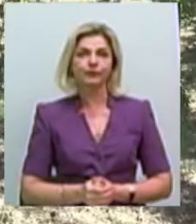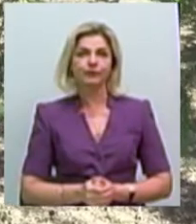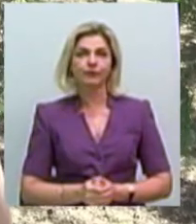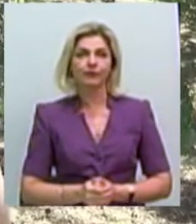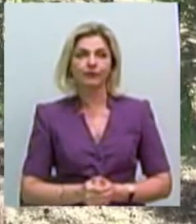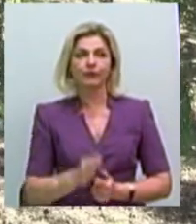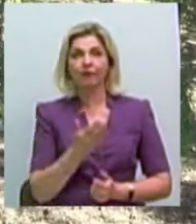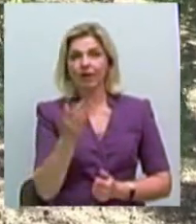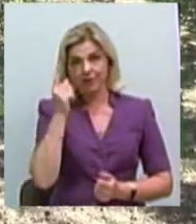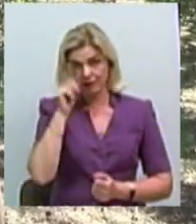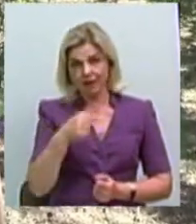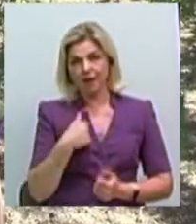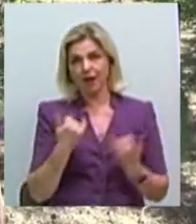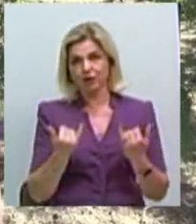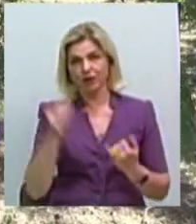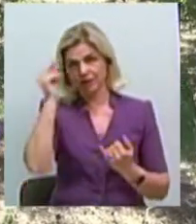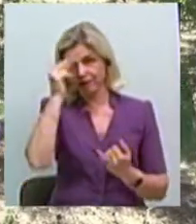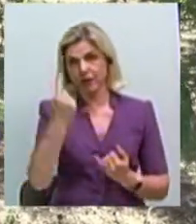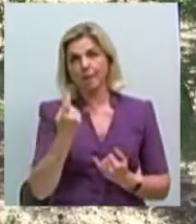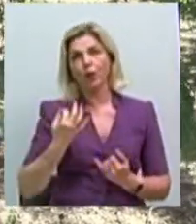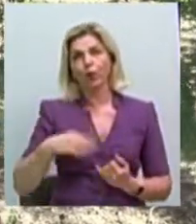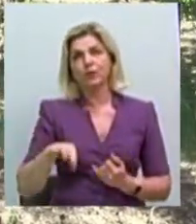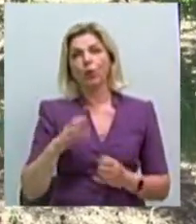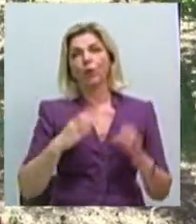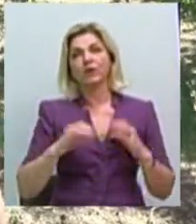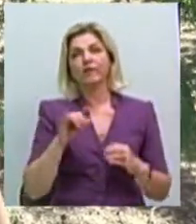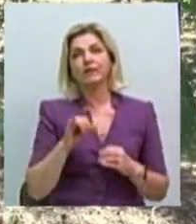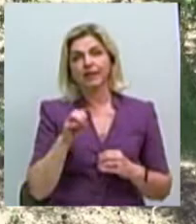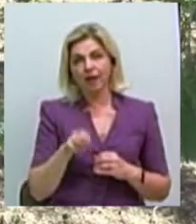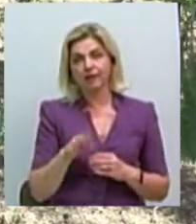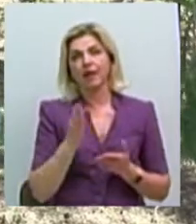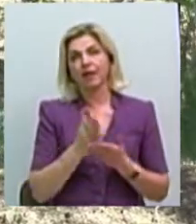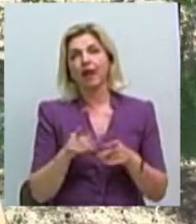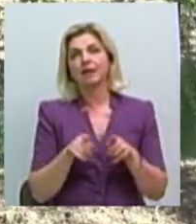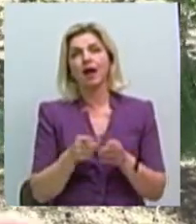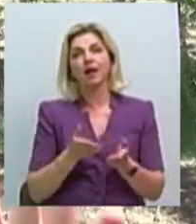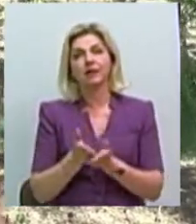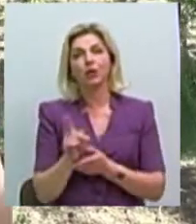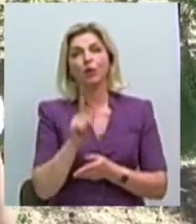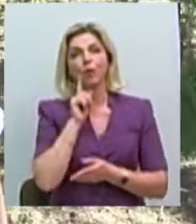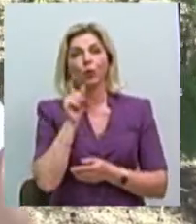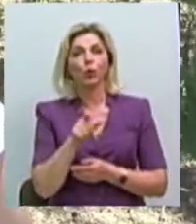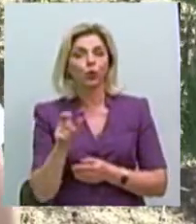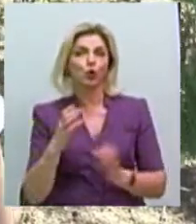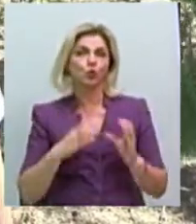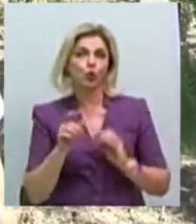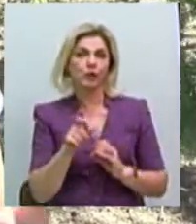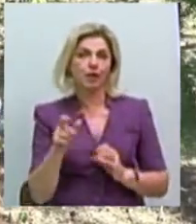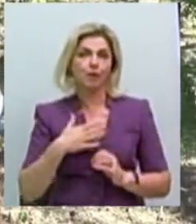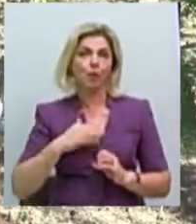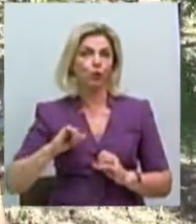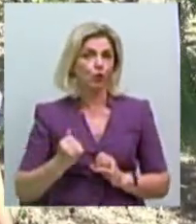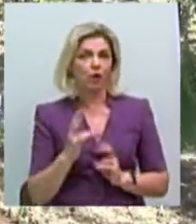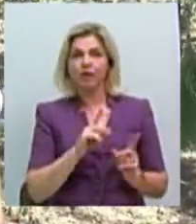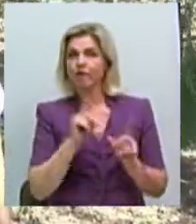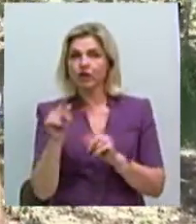Ви знаєте, я зараз навчаюся на першому курсі університету, і вже є така тенденція, що молоді люди, студенти і навіть мої друзі, вони